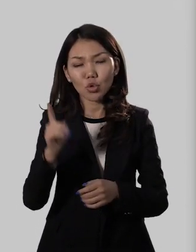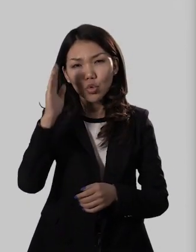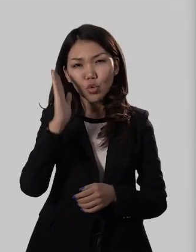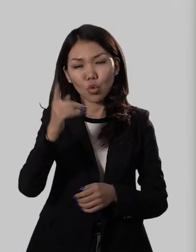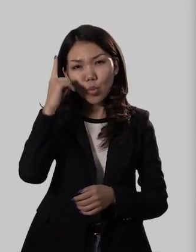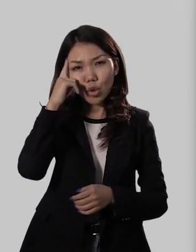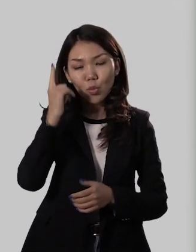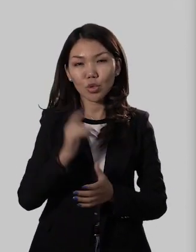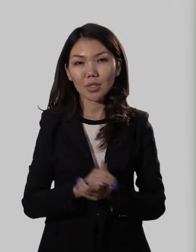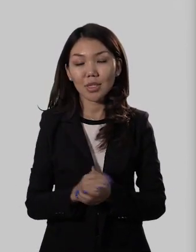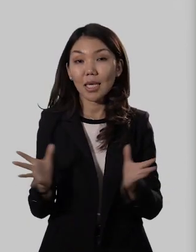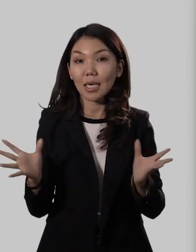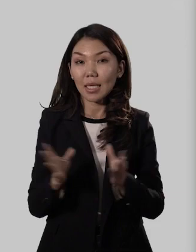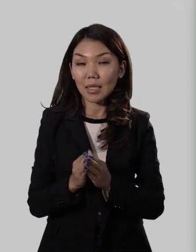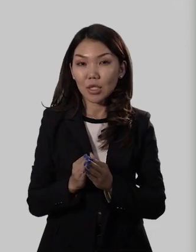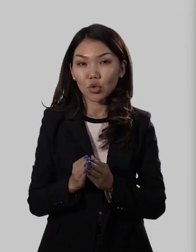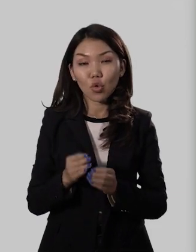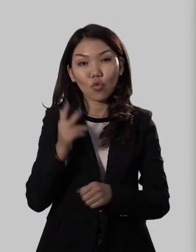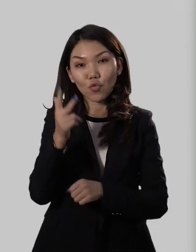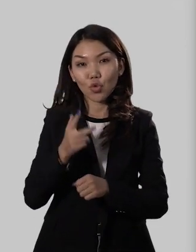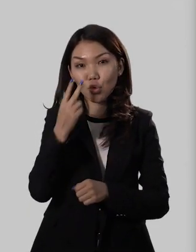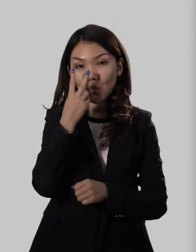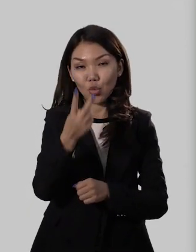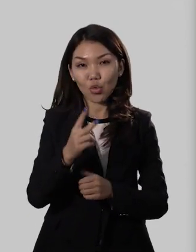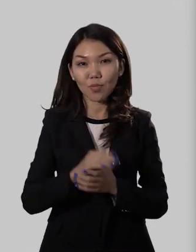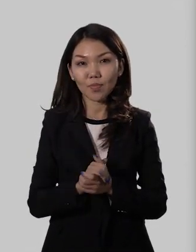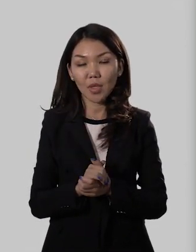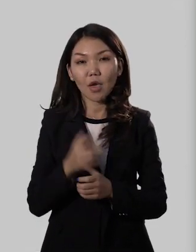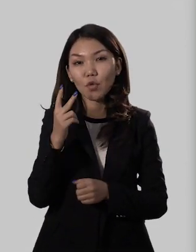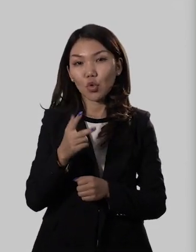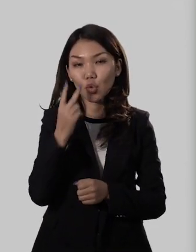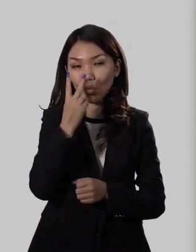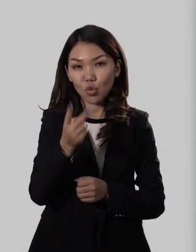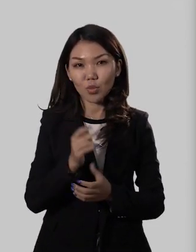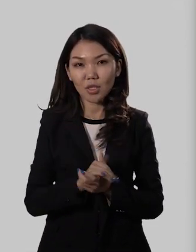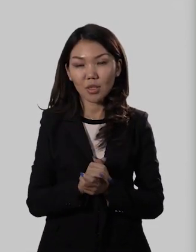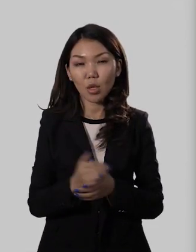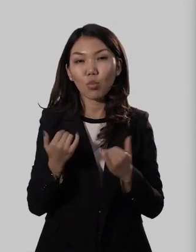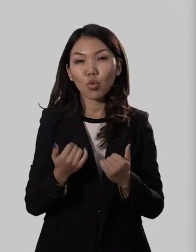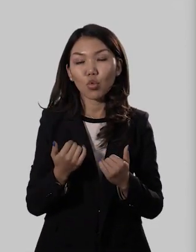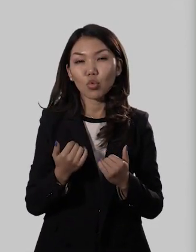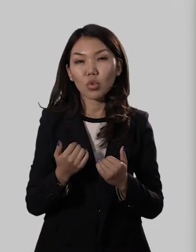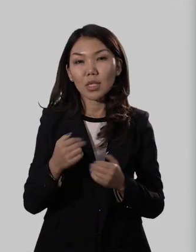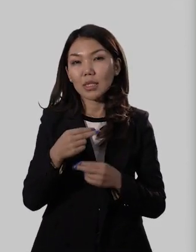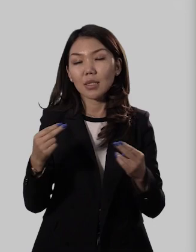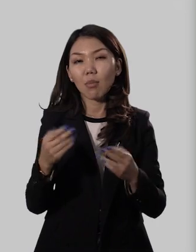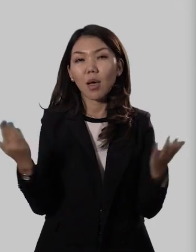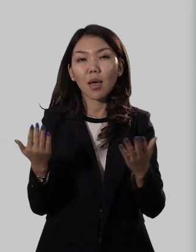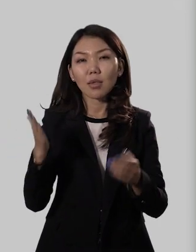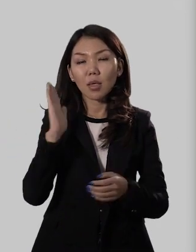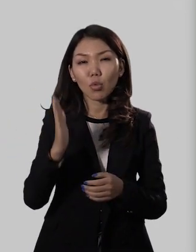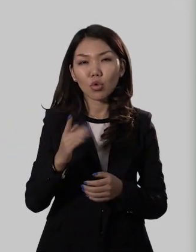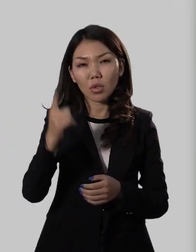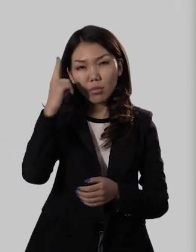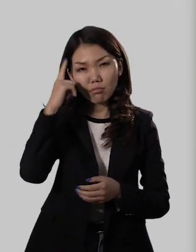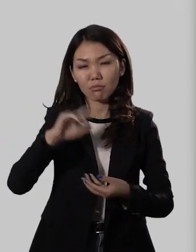ойлойсуңар? Келгиле, чогуу видеороликти көрөлү. Видеороликти көрүп жатып, бүгүн сабак эмне жөнүндө болорун